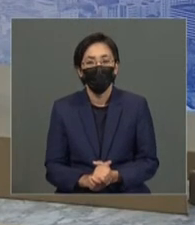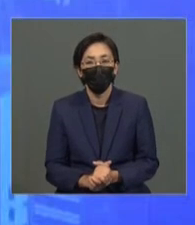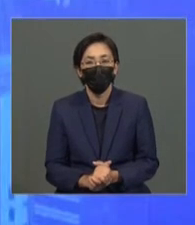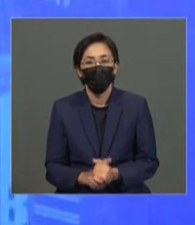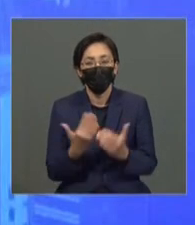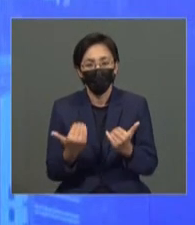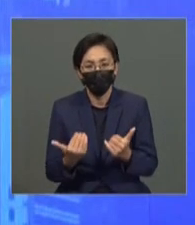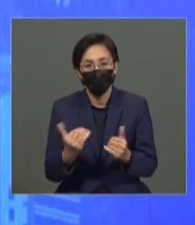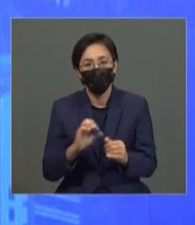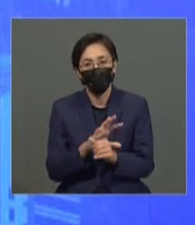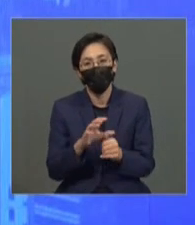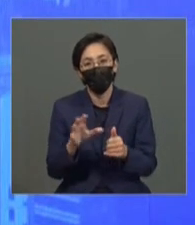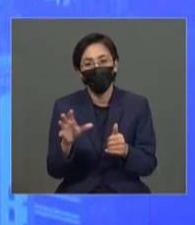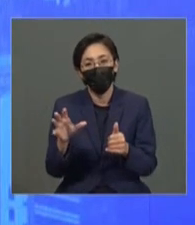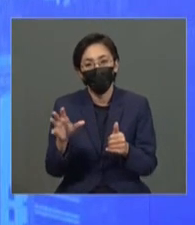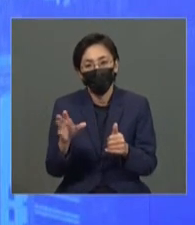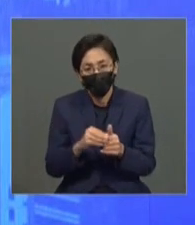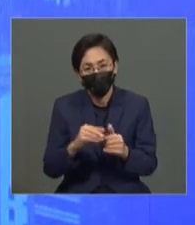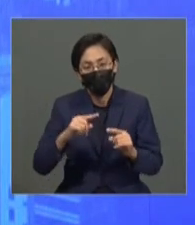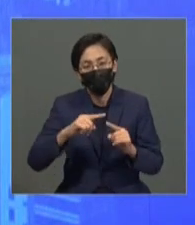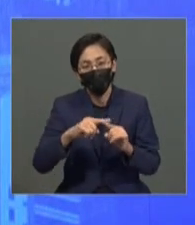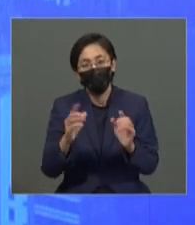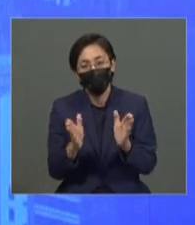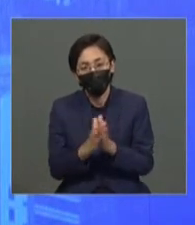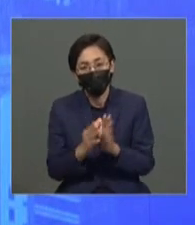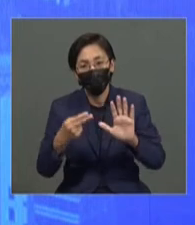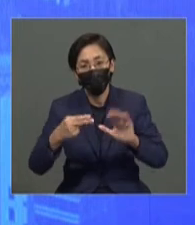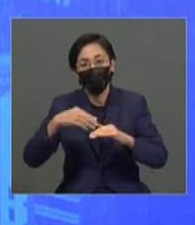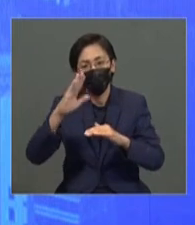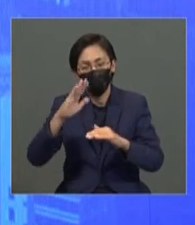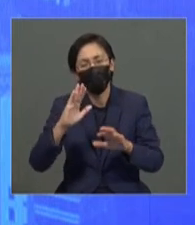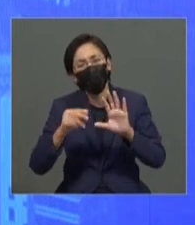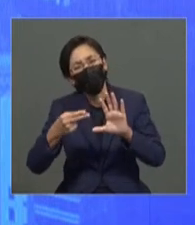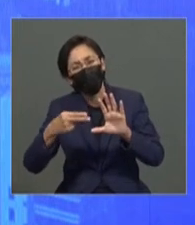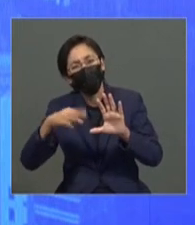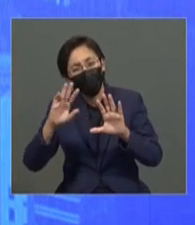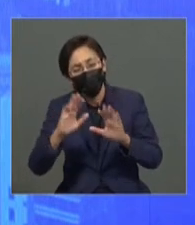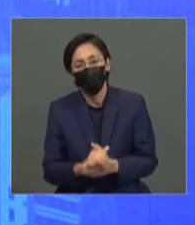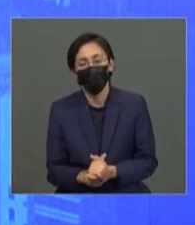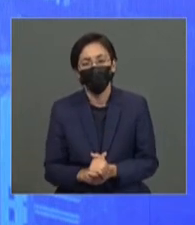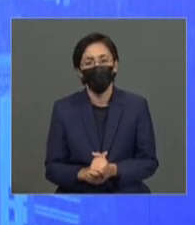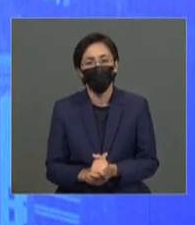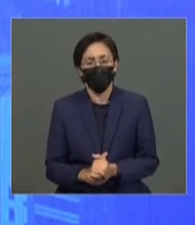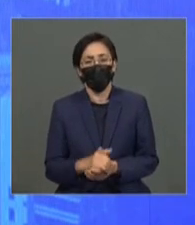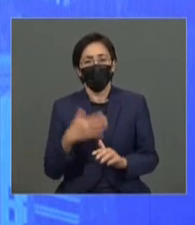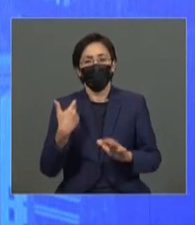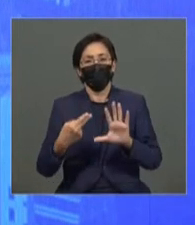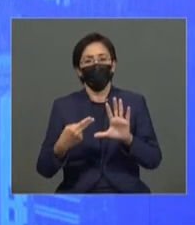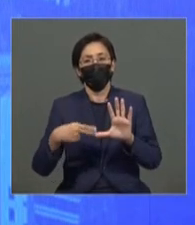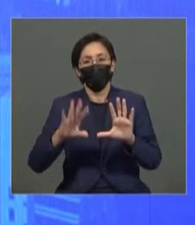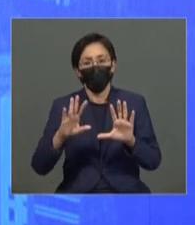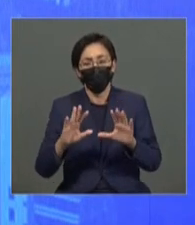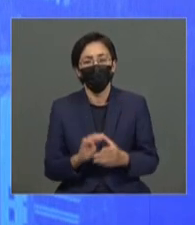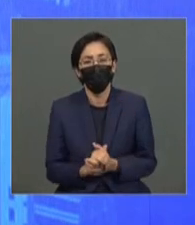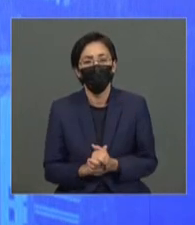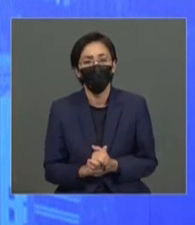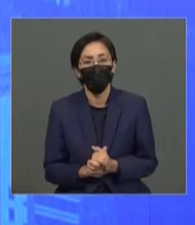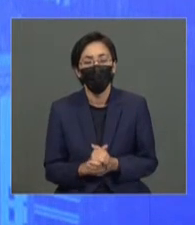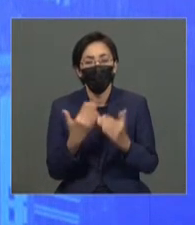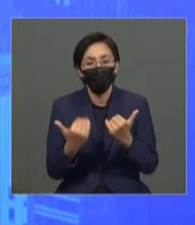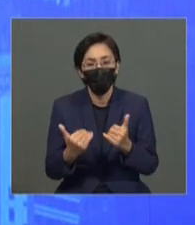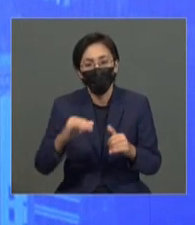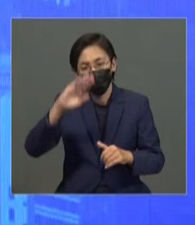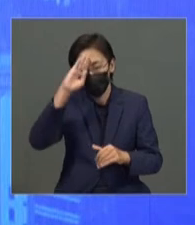สมเนี่ยเกิน 50,000 คนหรือว่าบางสื่ออาจจะพาดหัวว่าเกินครึ่งแสนไปแล้วแน่นอนนะฮะพอจำนวนผู้ป่วยเพิ่มขึ้นเนี่ยตัวเลขสัดส่วนของ